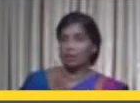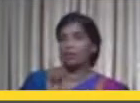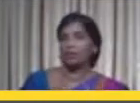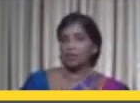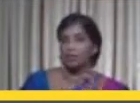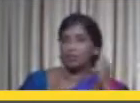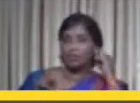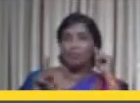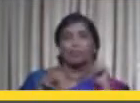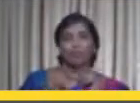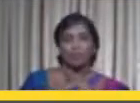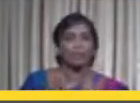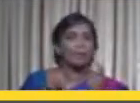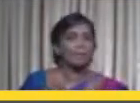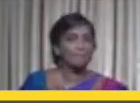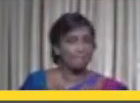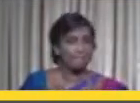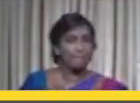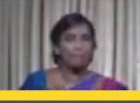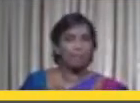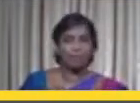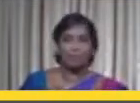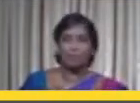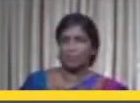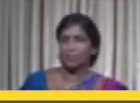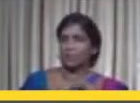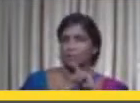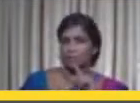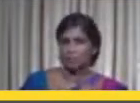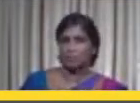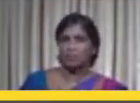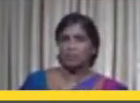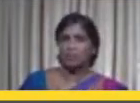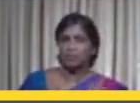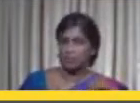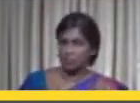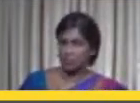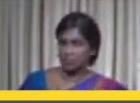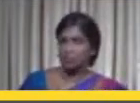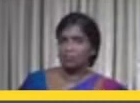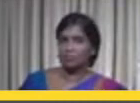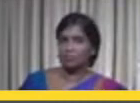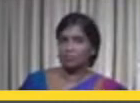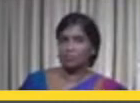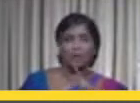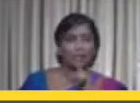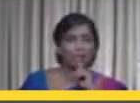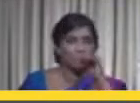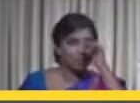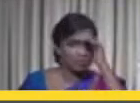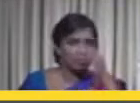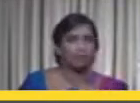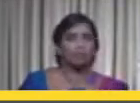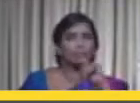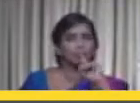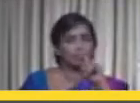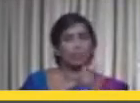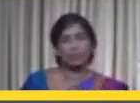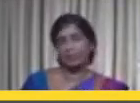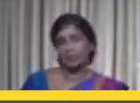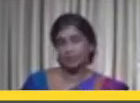गन प्रश्न विशेष पैनगुण मम मे यो कथानायक तुम्हारे योजना